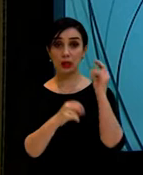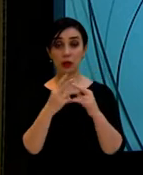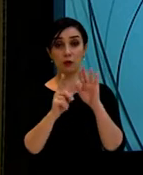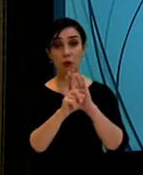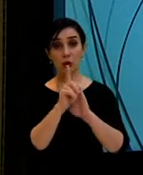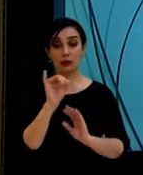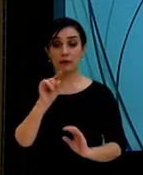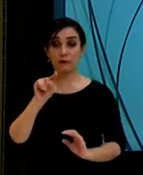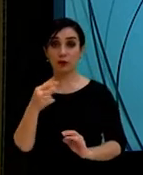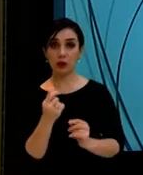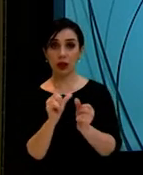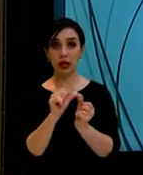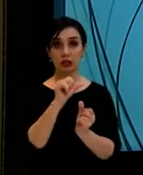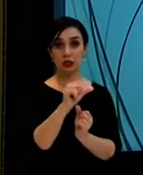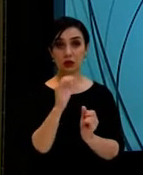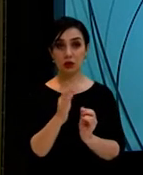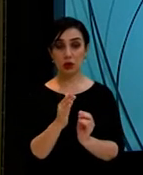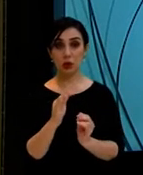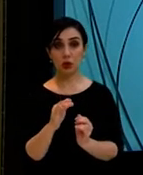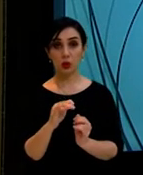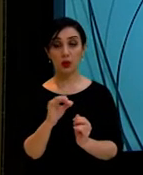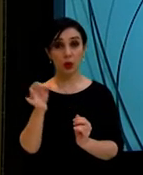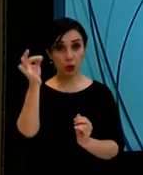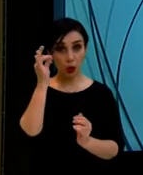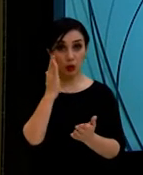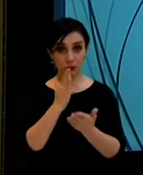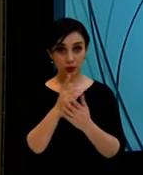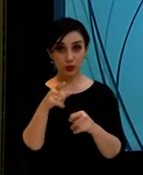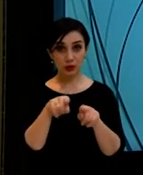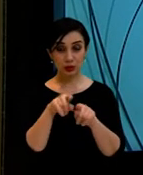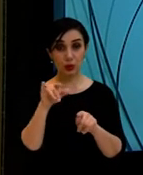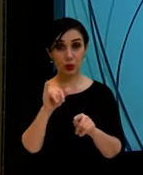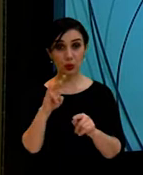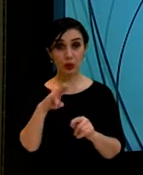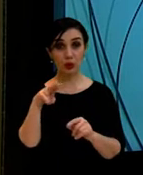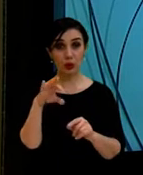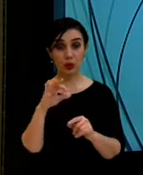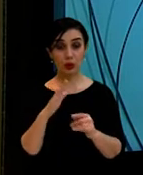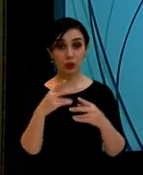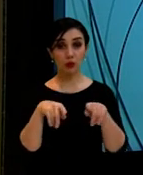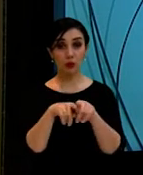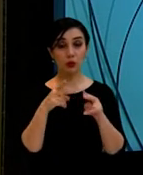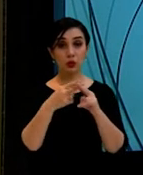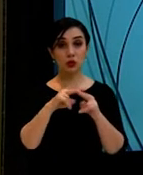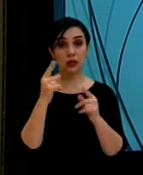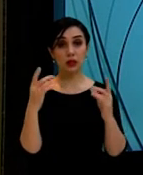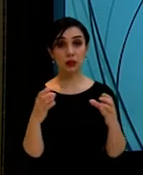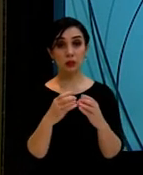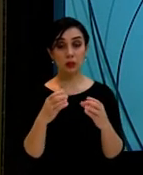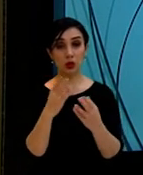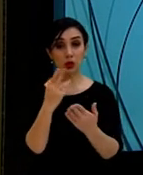kelganda virgul bilan ajratiladi. Undov so'zlar yodingizda bor. Bu alohida so'zlar guruhidan biri hisoblanadi.